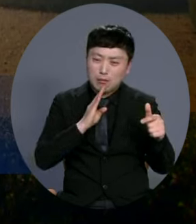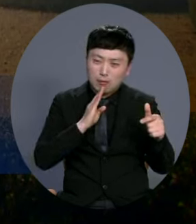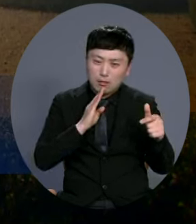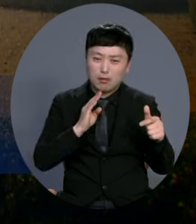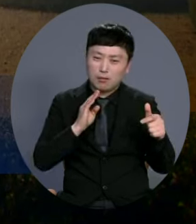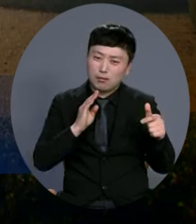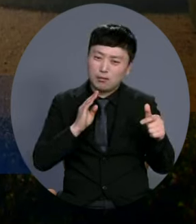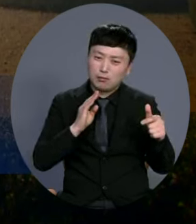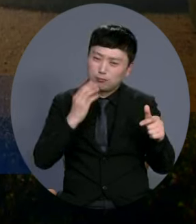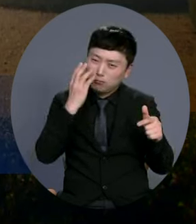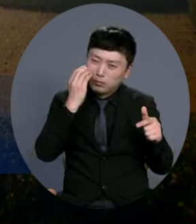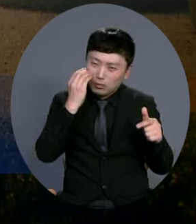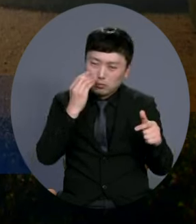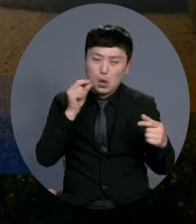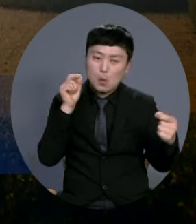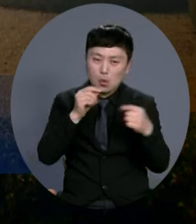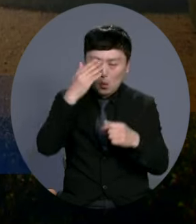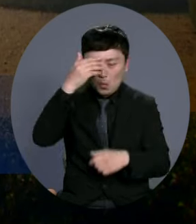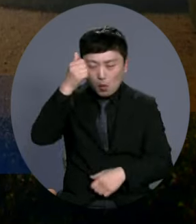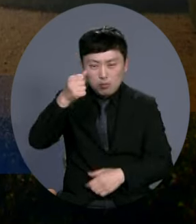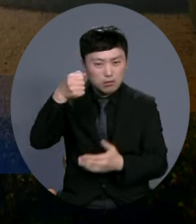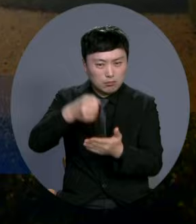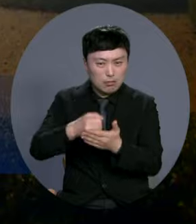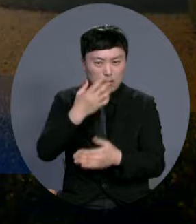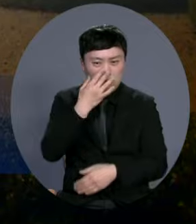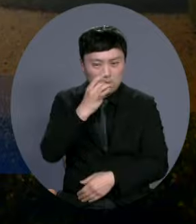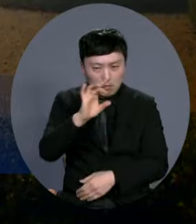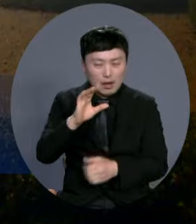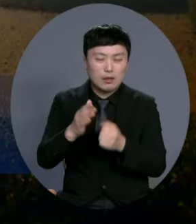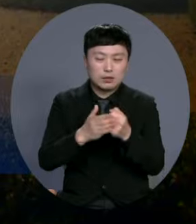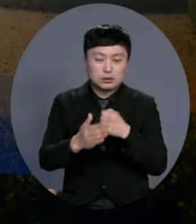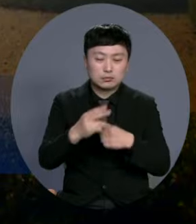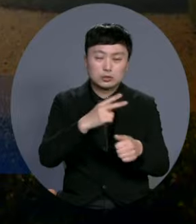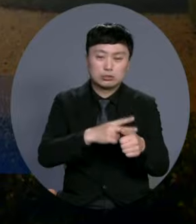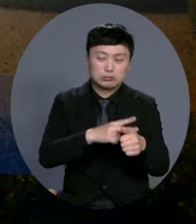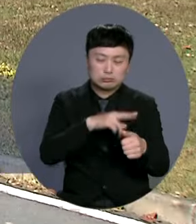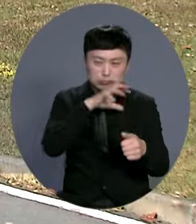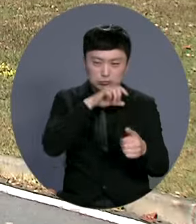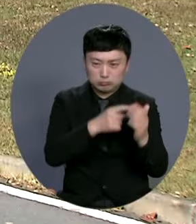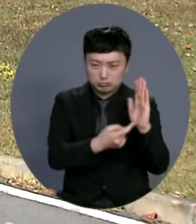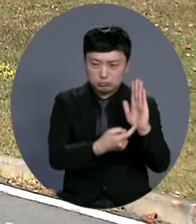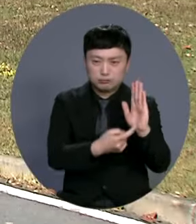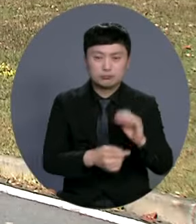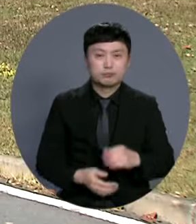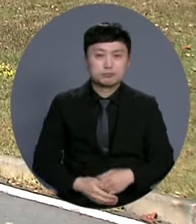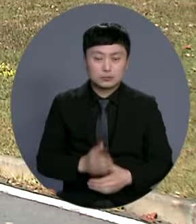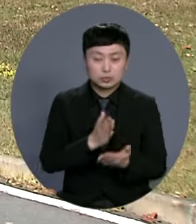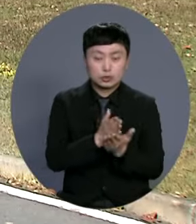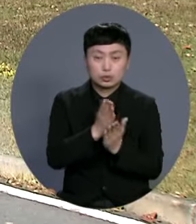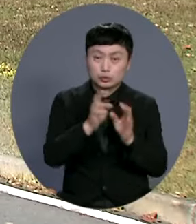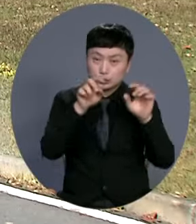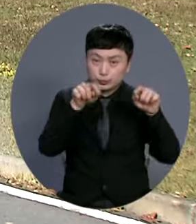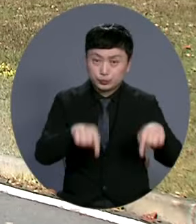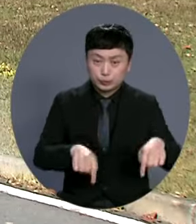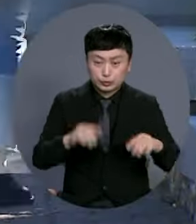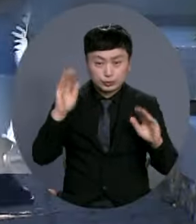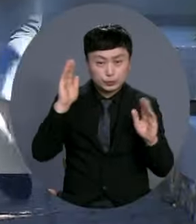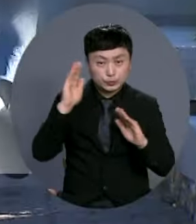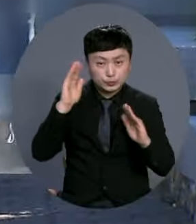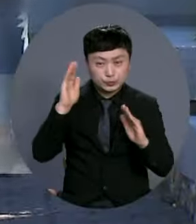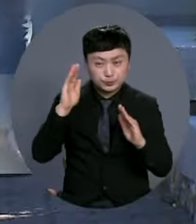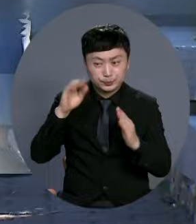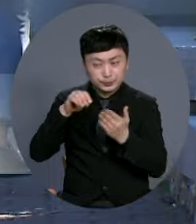이렇게 정했다고 좀 일방적으로 얘기를 하는 바람에이는 반발이 있는 거죠 무전공 선발후 학생들이 취업이